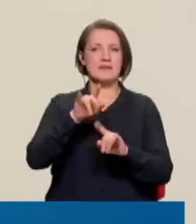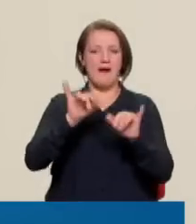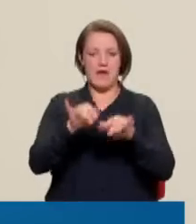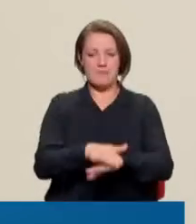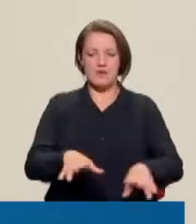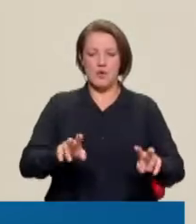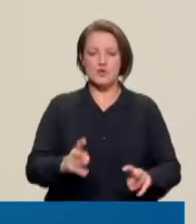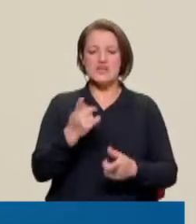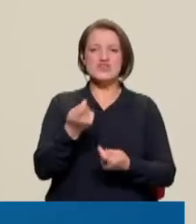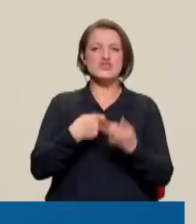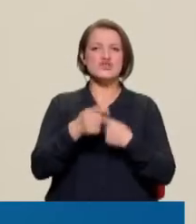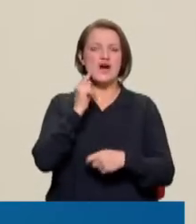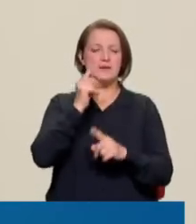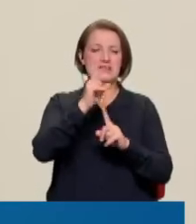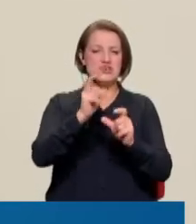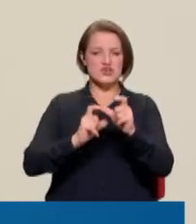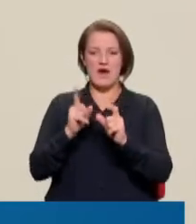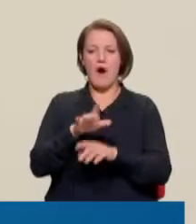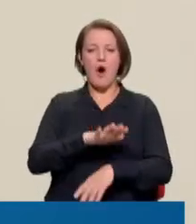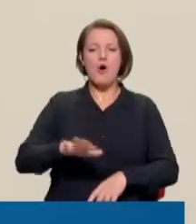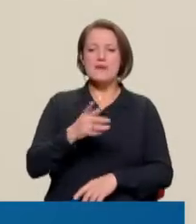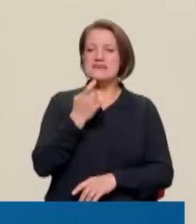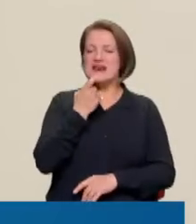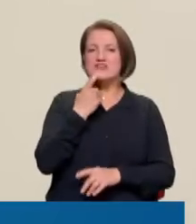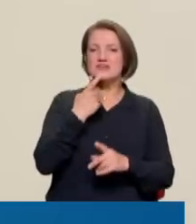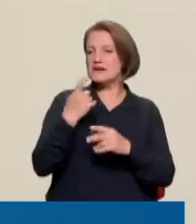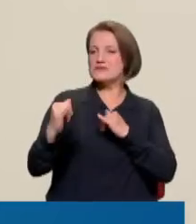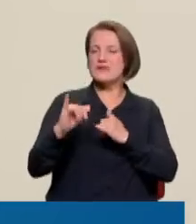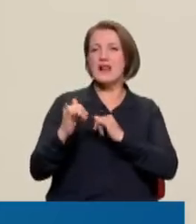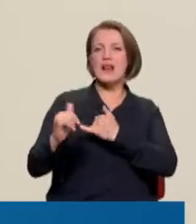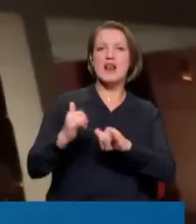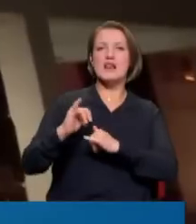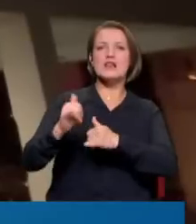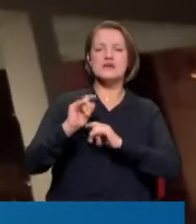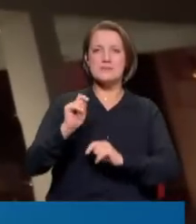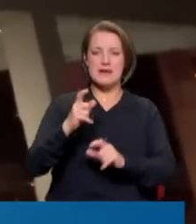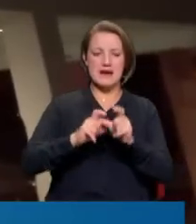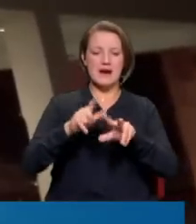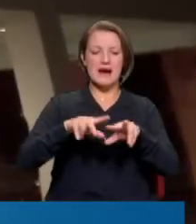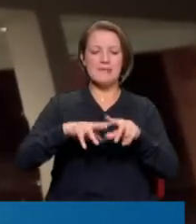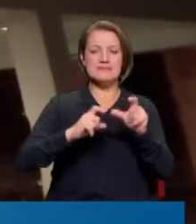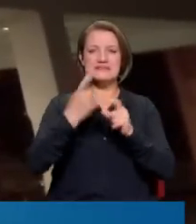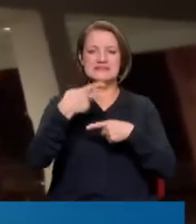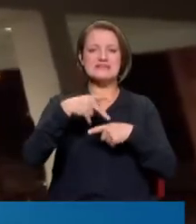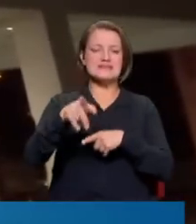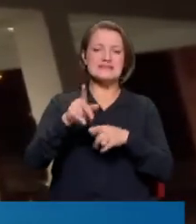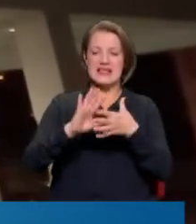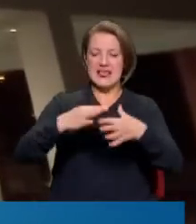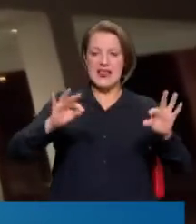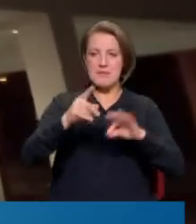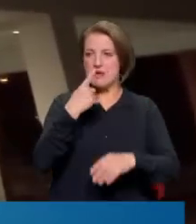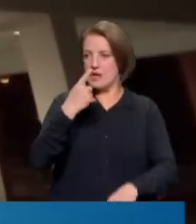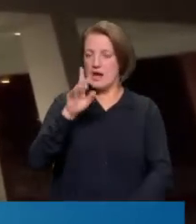Aynı masada oturan iş adamı işe ortamda yaş esprisinin açılmasıyla kendisine Gamsız kelimesini söyleyen bulutu